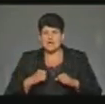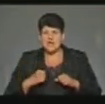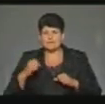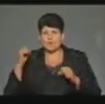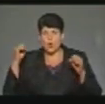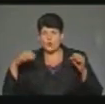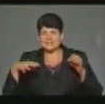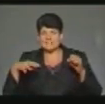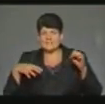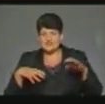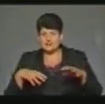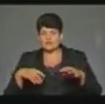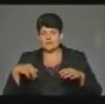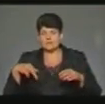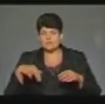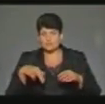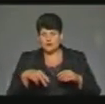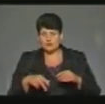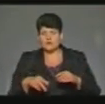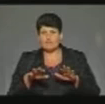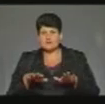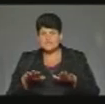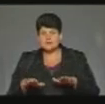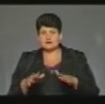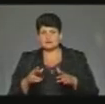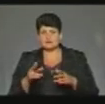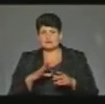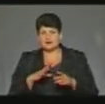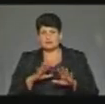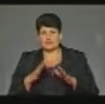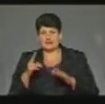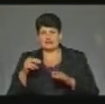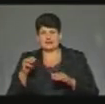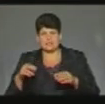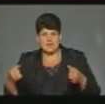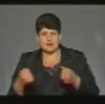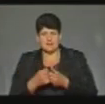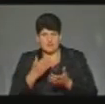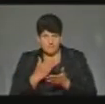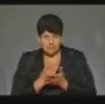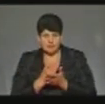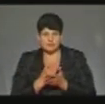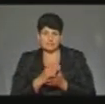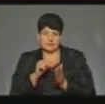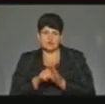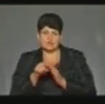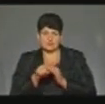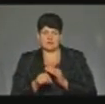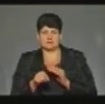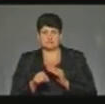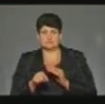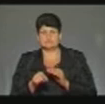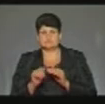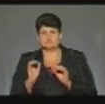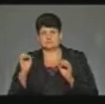освітлювати пішохідні переходи в місцях концентрації дорожньо-транспортних пригод, тобто де найбільше стаються випадки